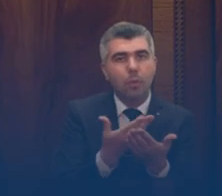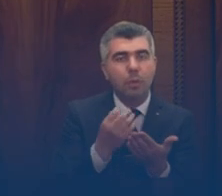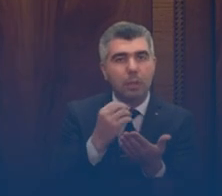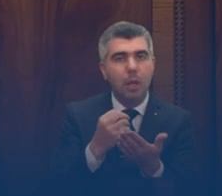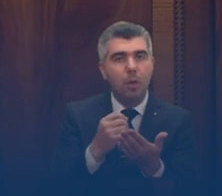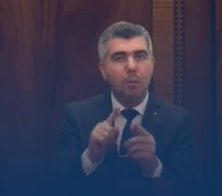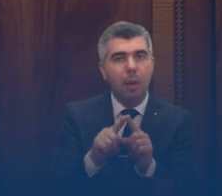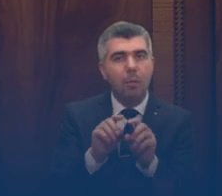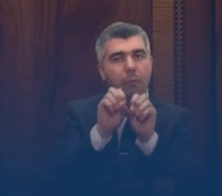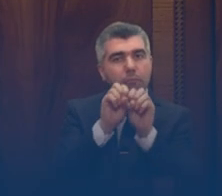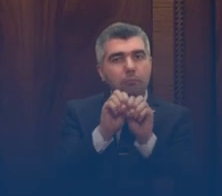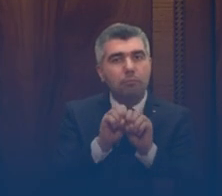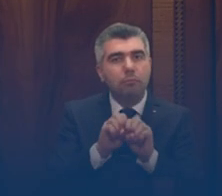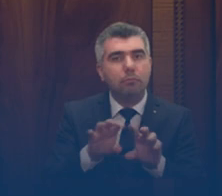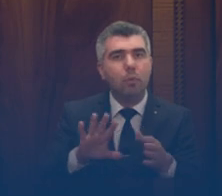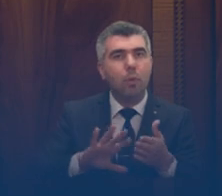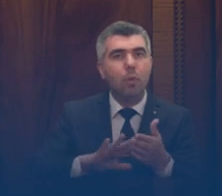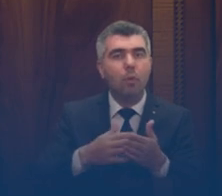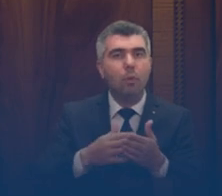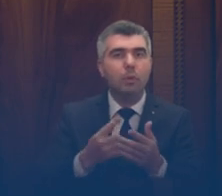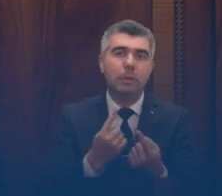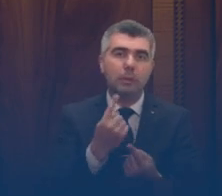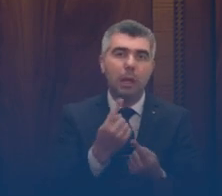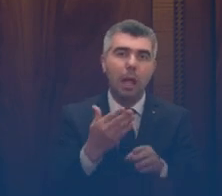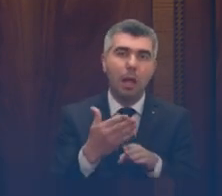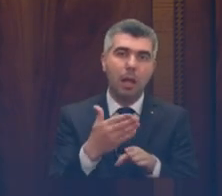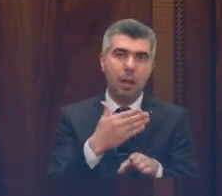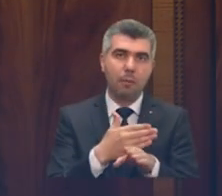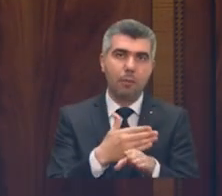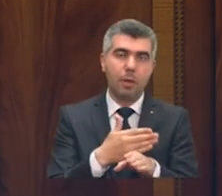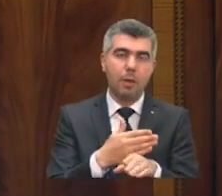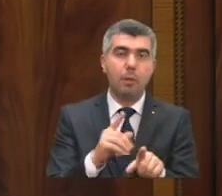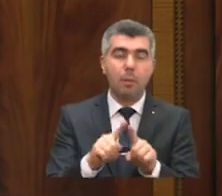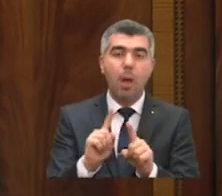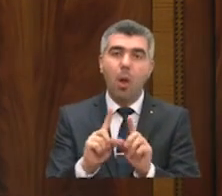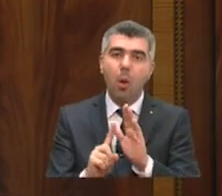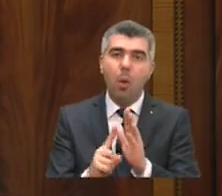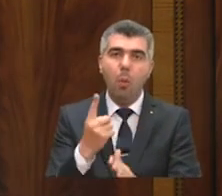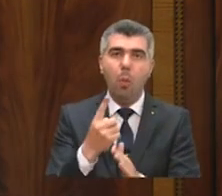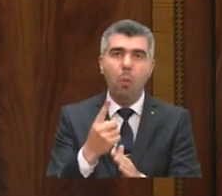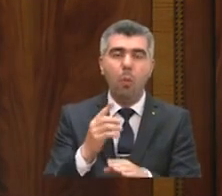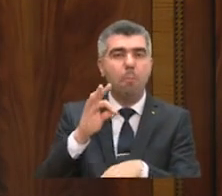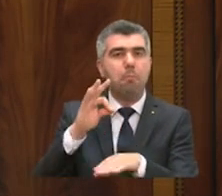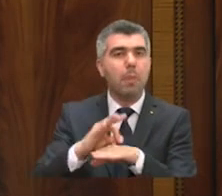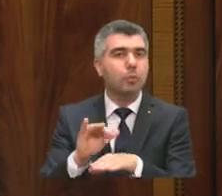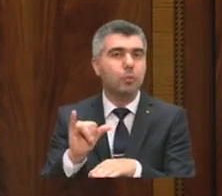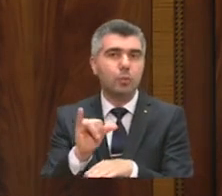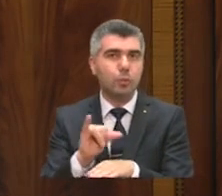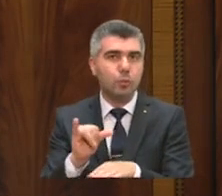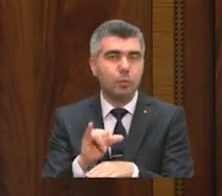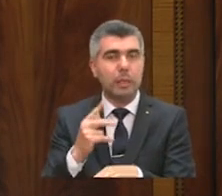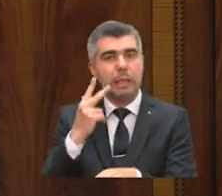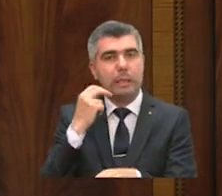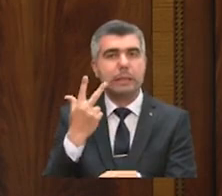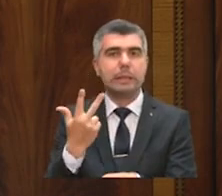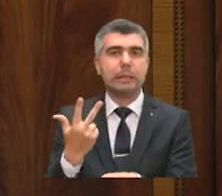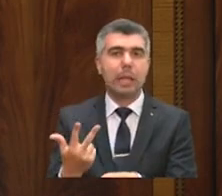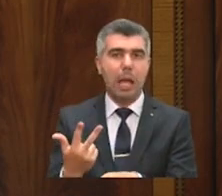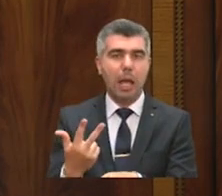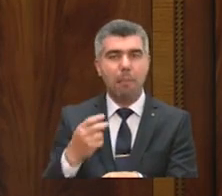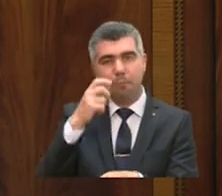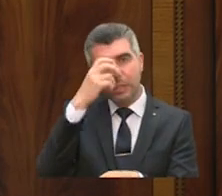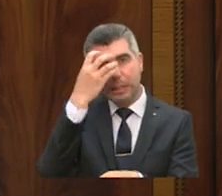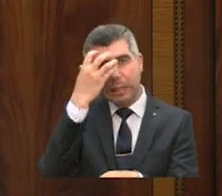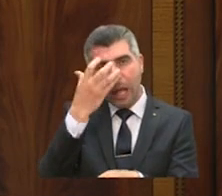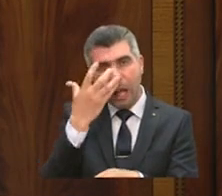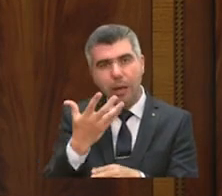الاكتساح، لا بيريود دانفازيون، ديك الساعات كيبداو الاعراض الاولى، هذيك الاعراض الاولى اللي كدوم 3 أيام اللي فيها السخانه